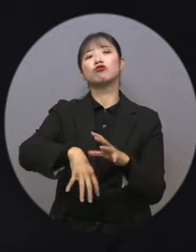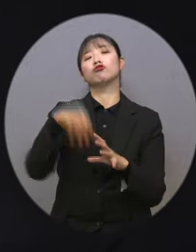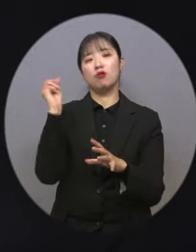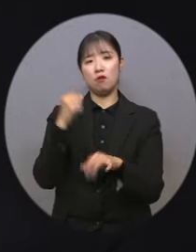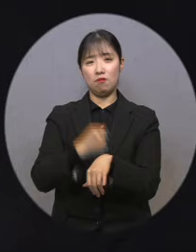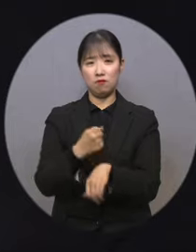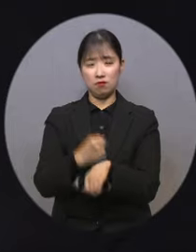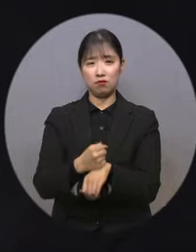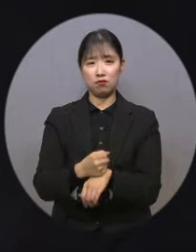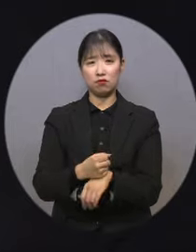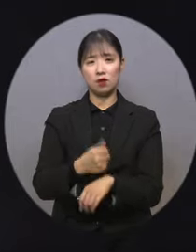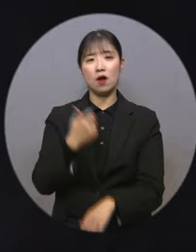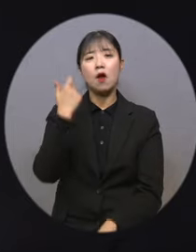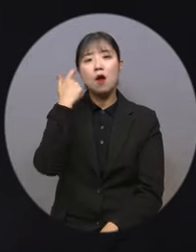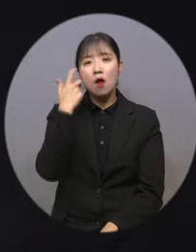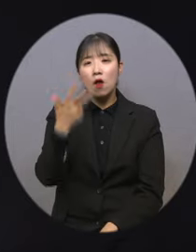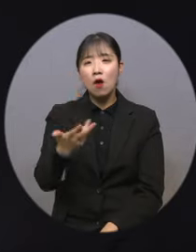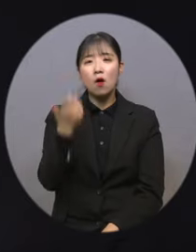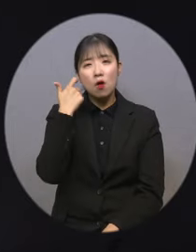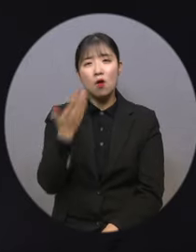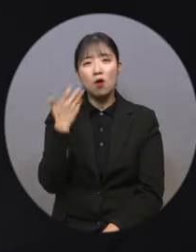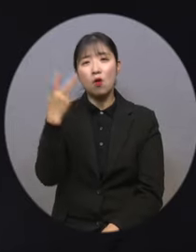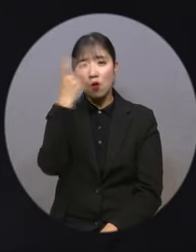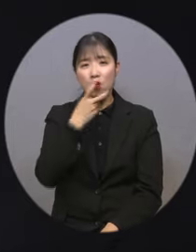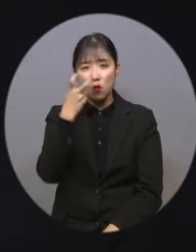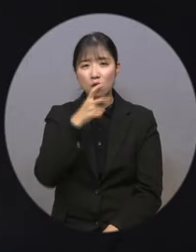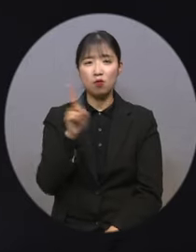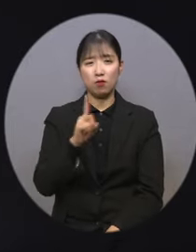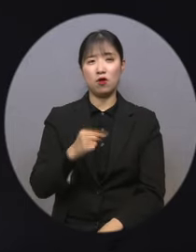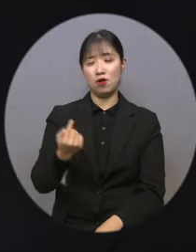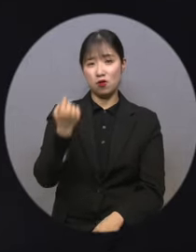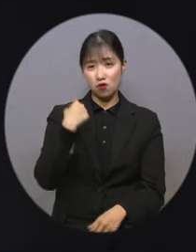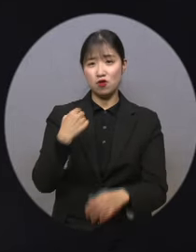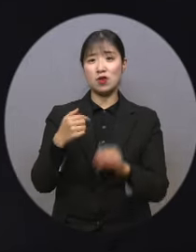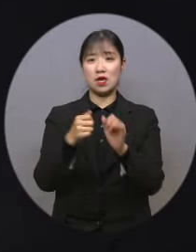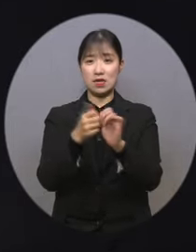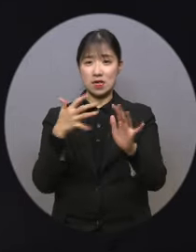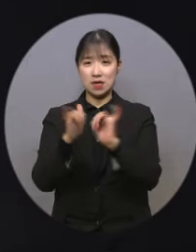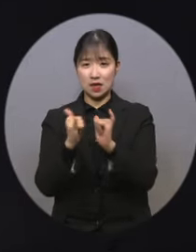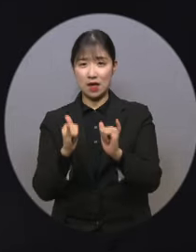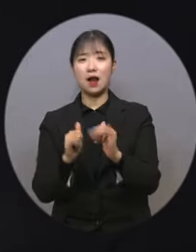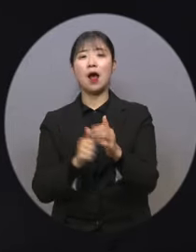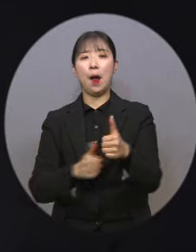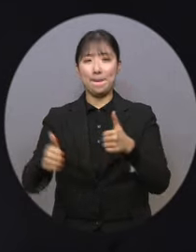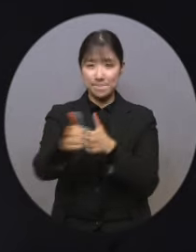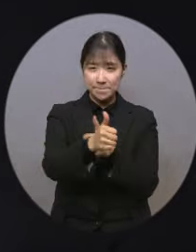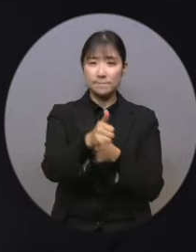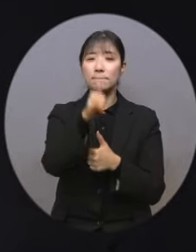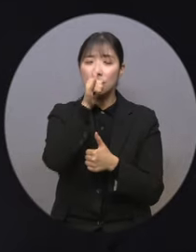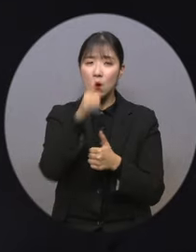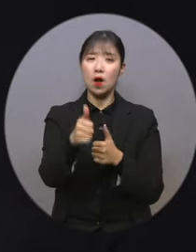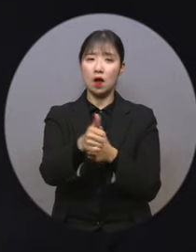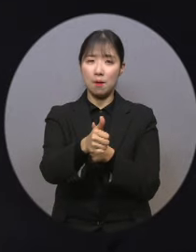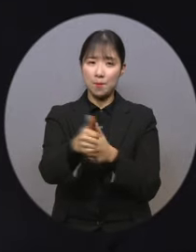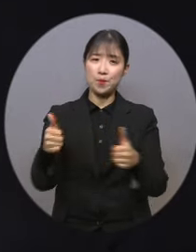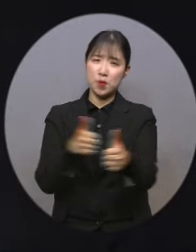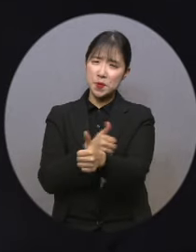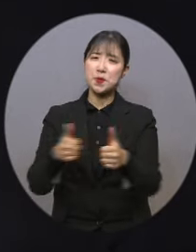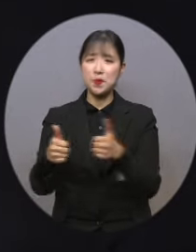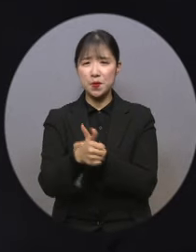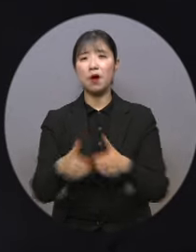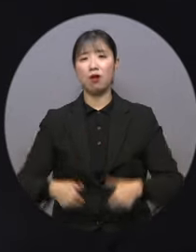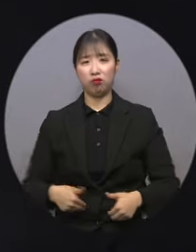여론조사도 돌아가면서 이 뒤에 사람이 앞에서 할지라도 있어야지 앞에 사람이 뒤에 갈 때도 있어야 되요 그렇게 안하고